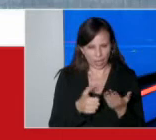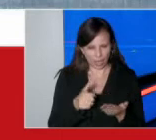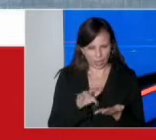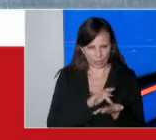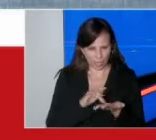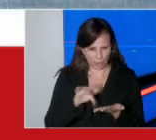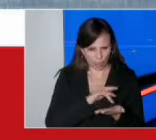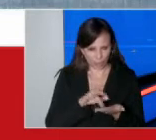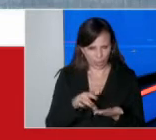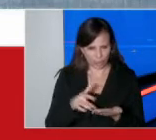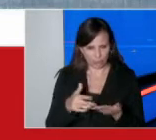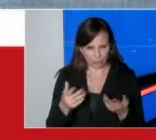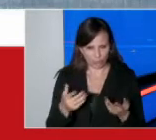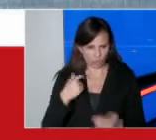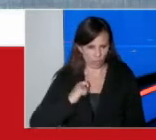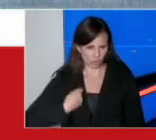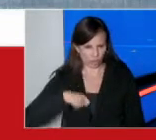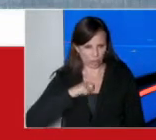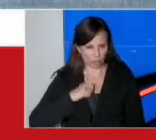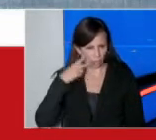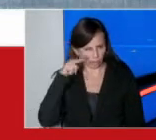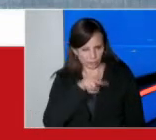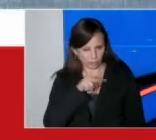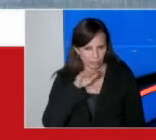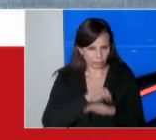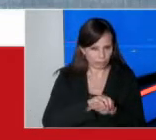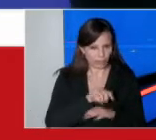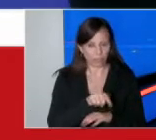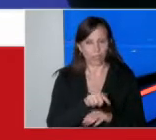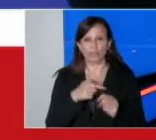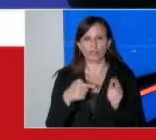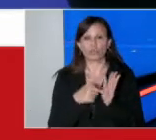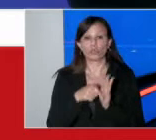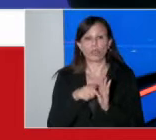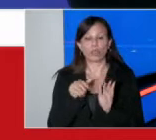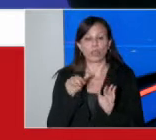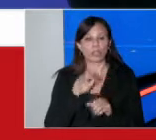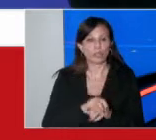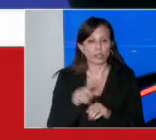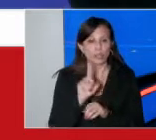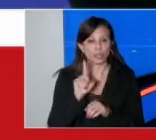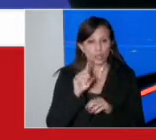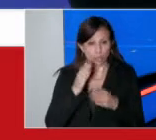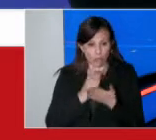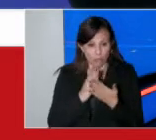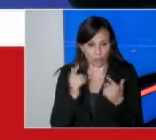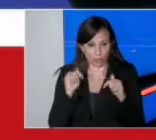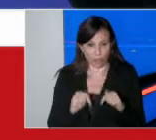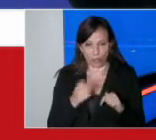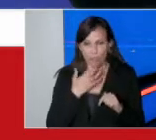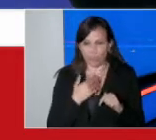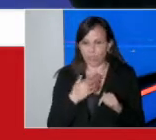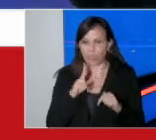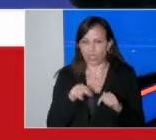ראש שירותי הבריאות, מפעילים את זה עכשיו בדיוק בעניין הזה, כדי לתפוס את מי שעוד נמצא כאן בארץ, שנדבק בזן, יש